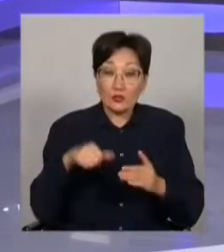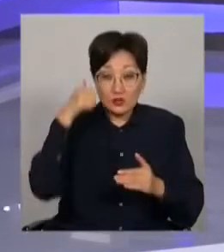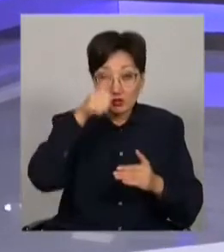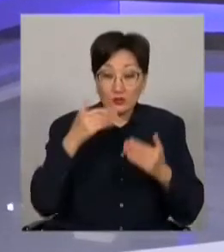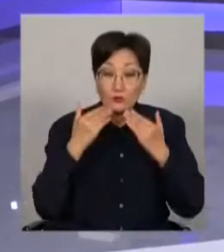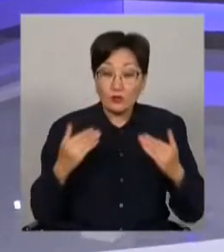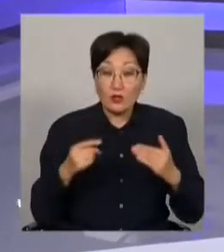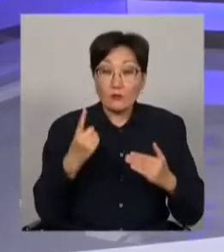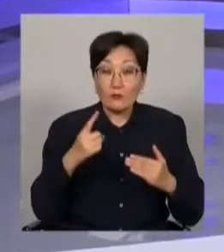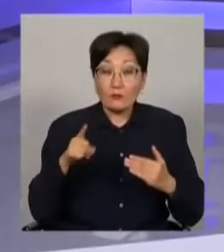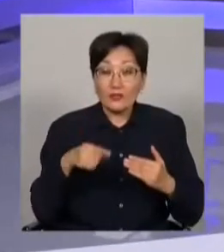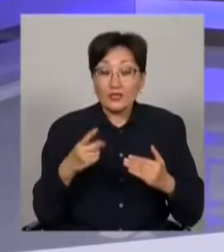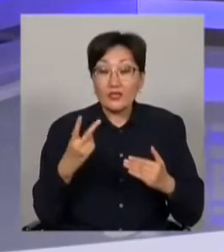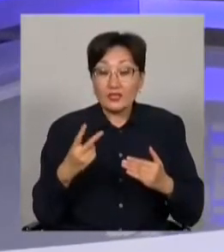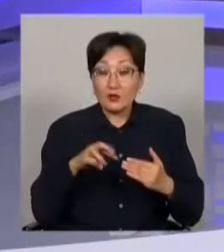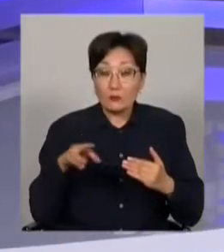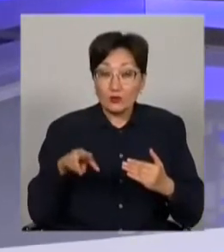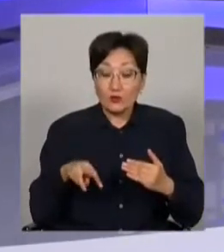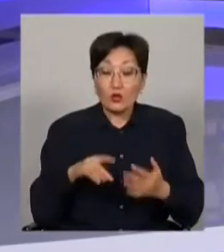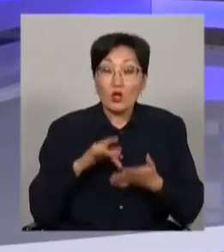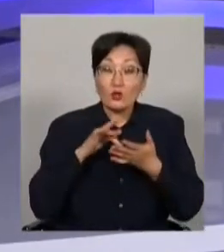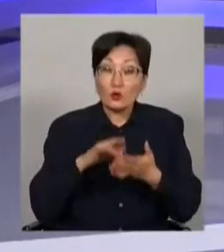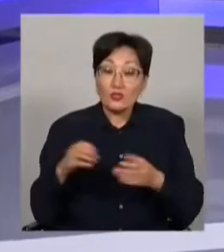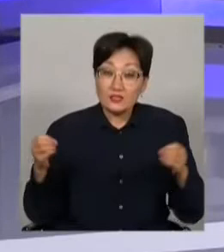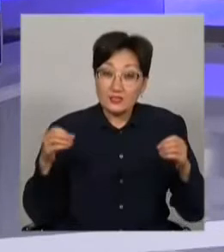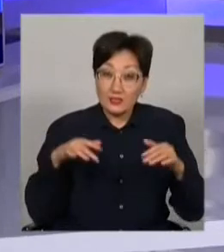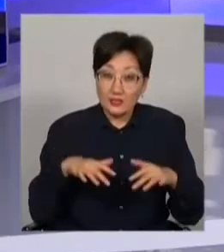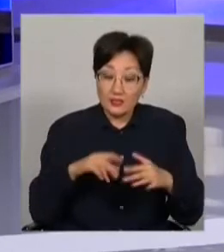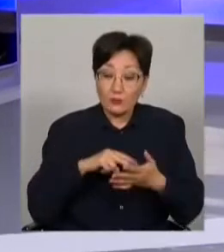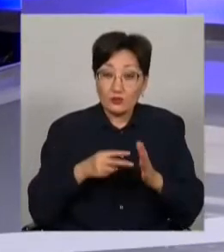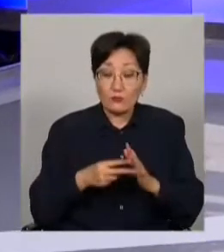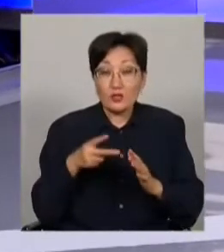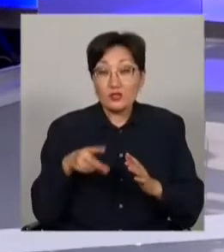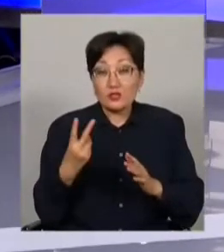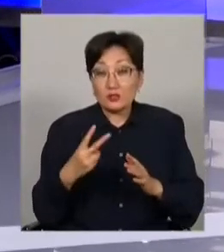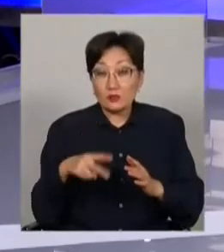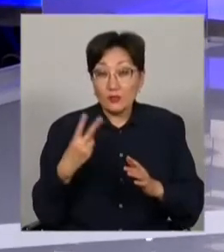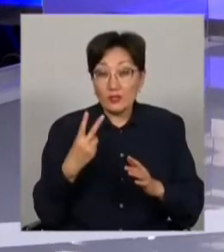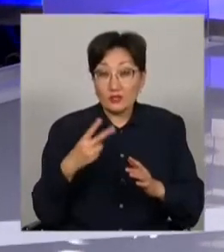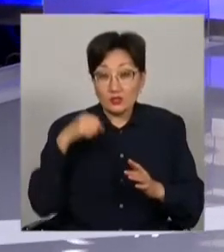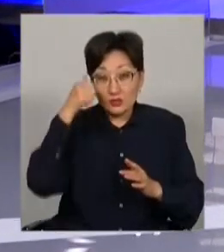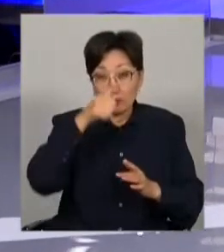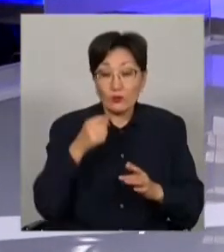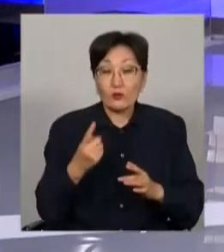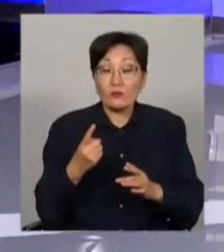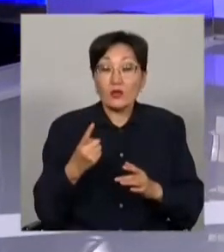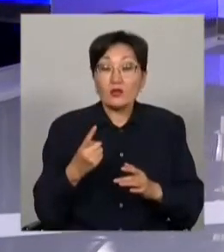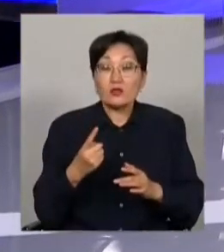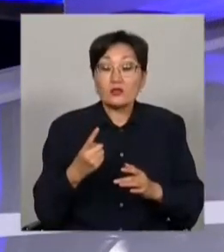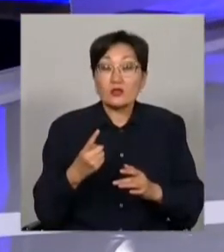дейін 1,2 миллион турист келет деп жоспарлануда. Мысалы, 2022 жылдың 1-ші